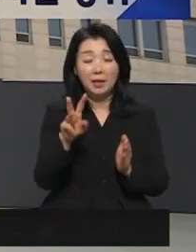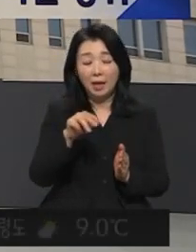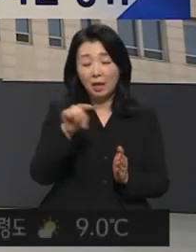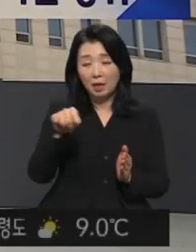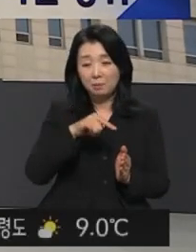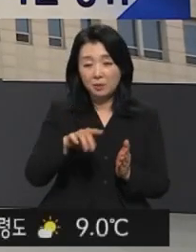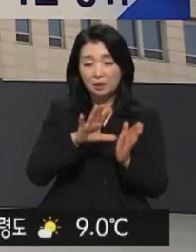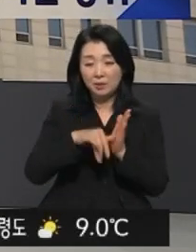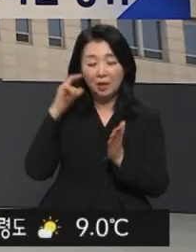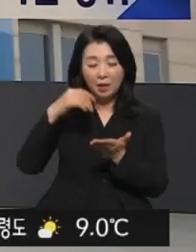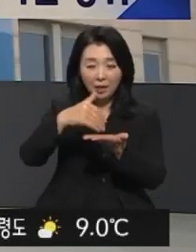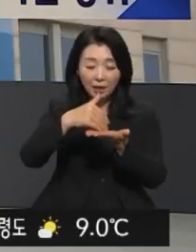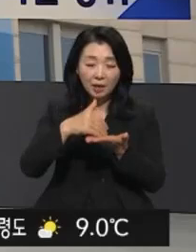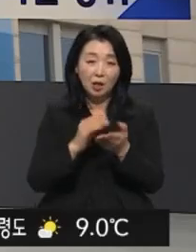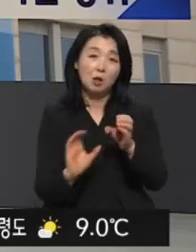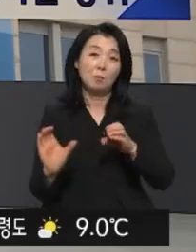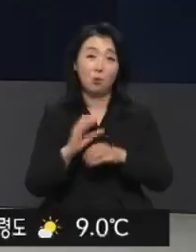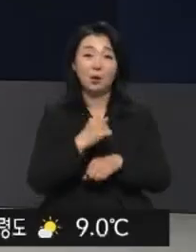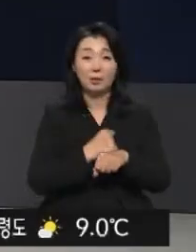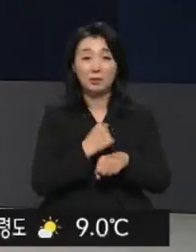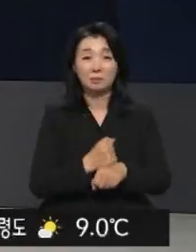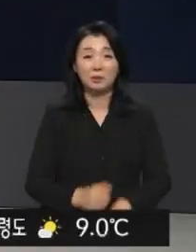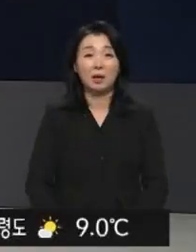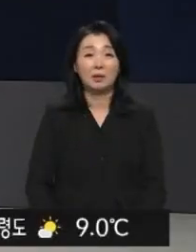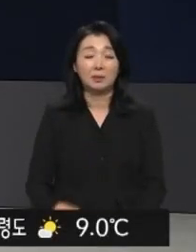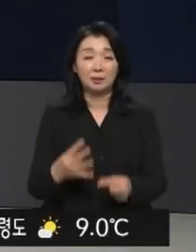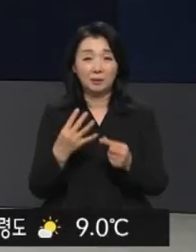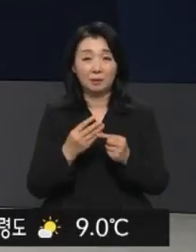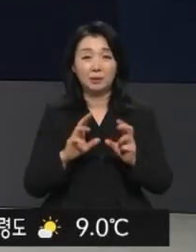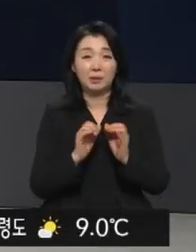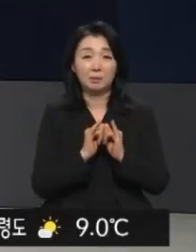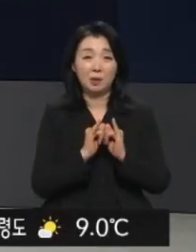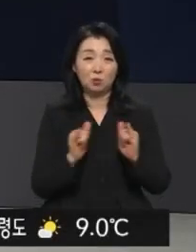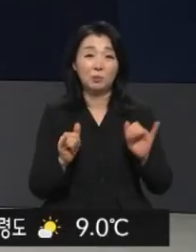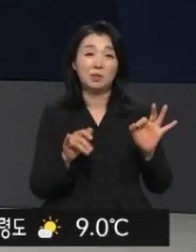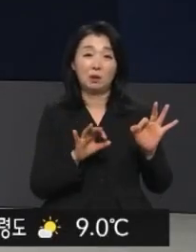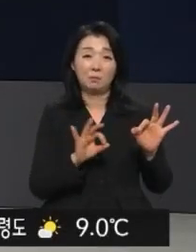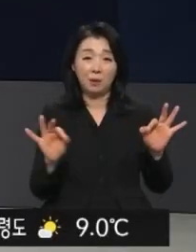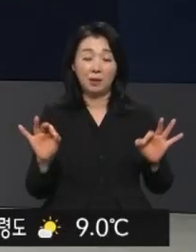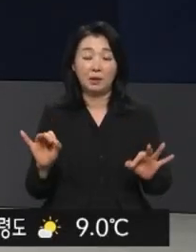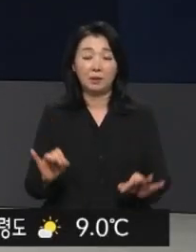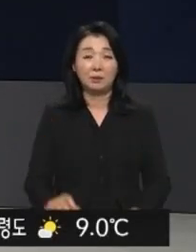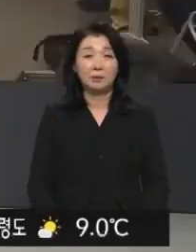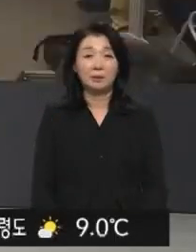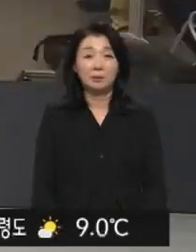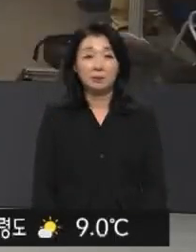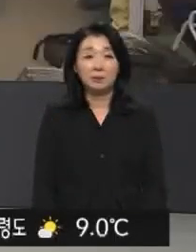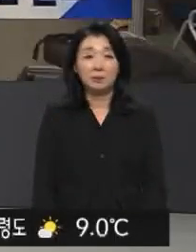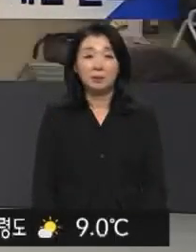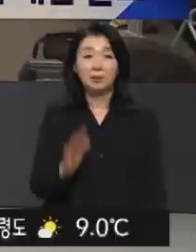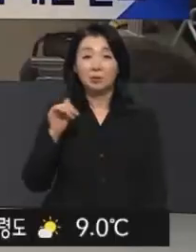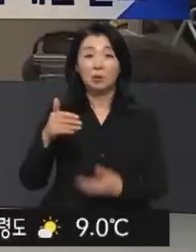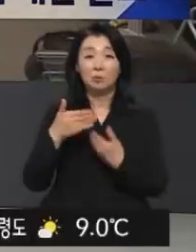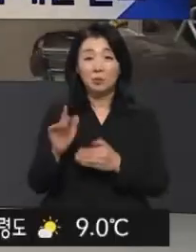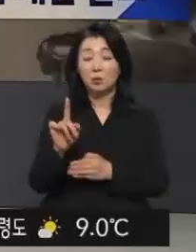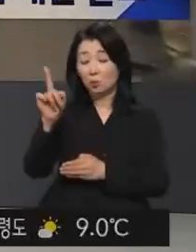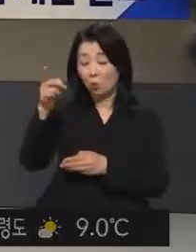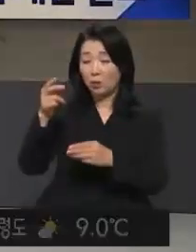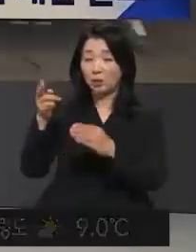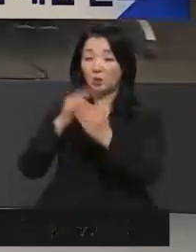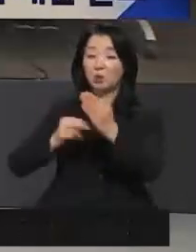건 보완할 거라고 설명했습니다. 네, 다음 픽은 일반 국민 10배입니다. 경실련이 대통령 비서실